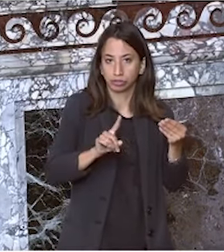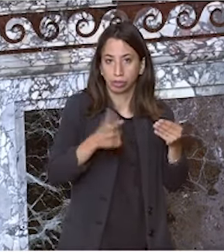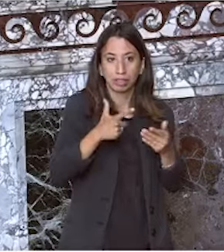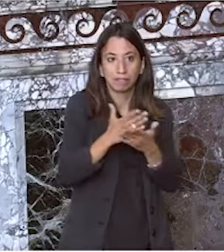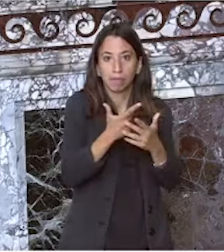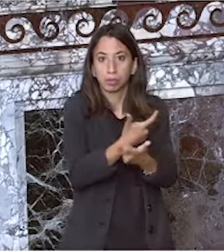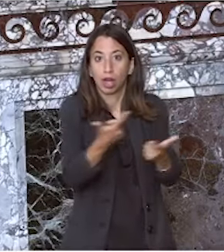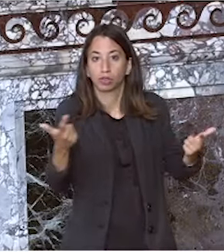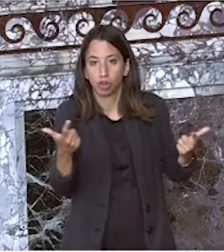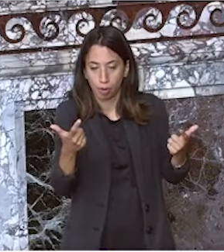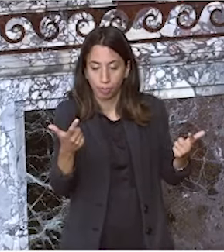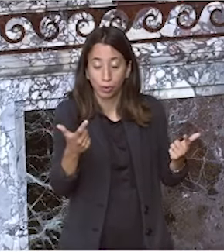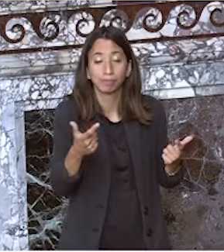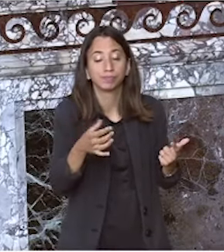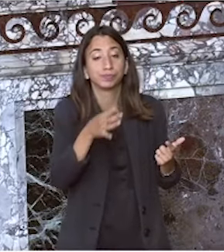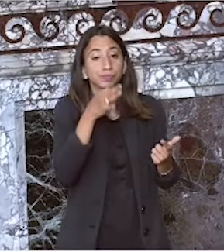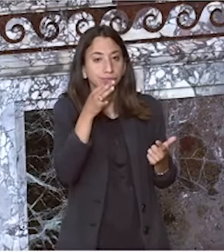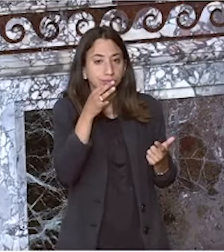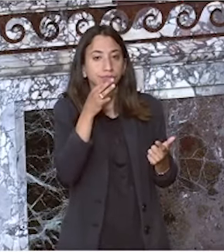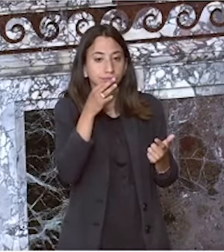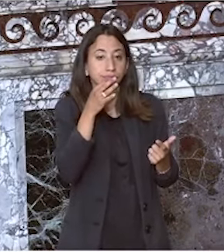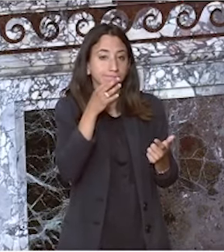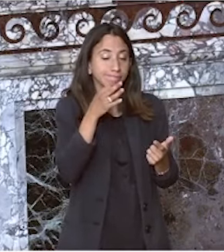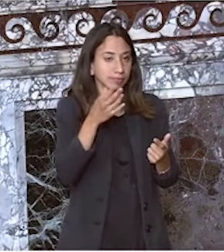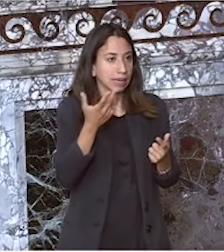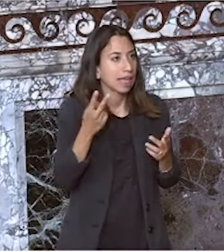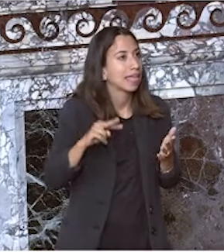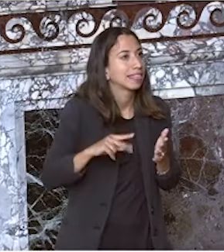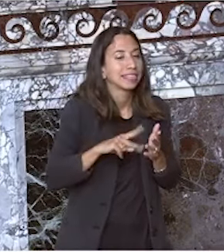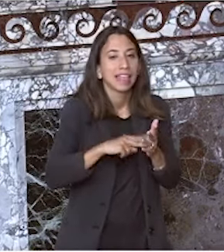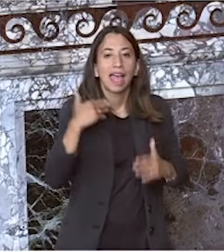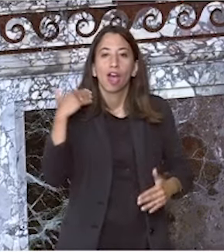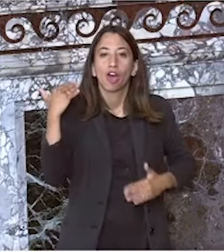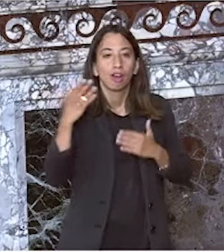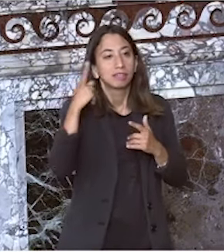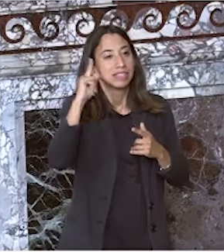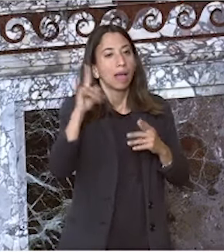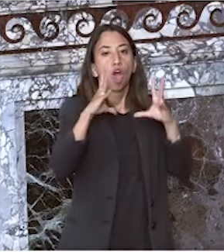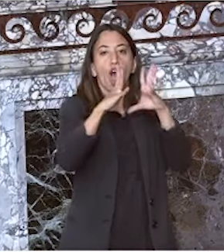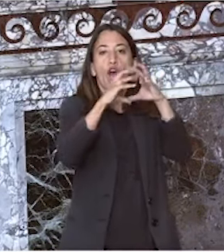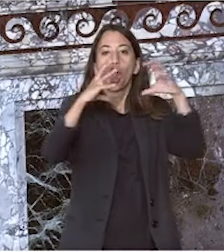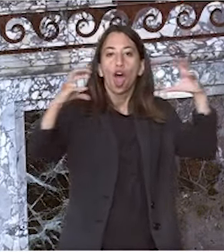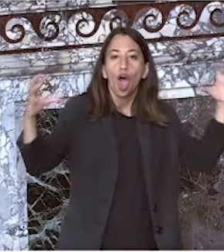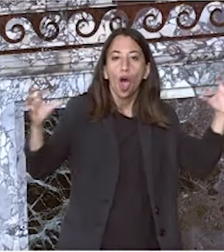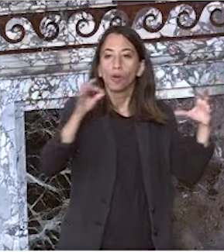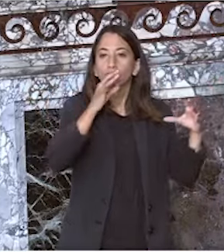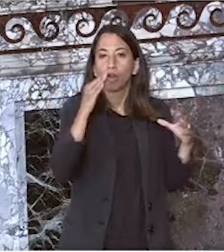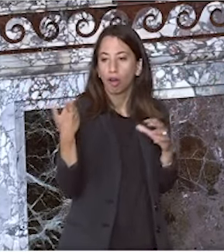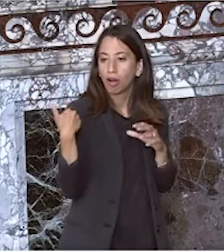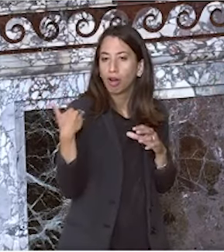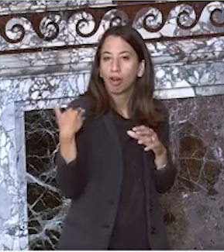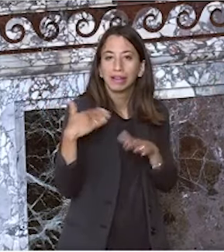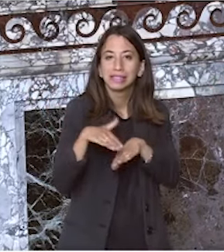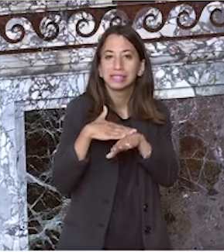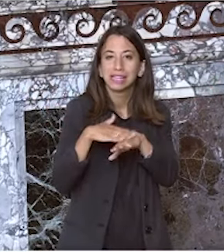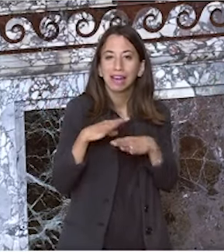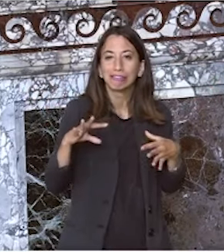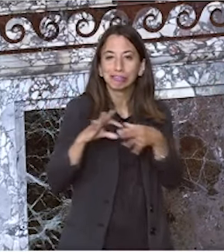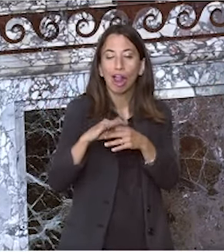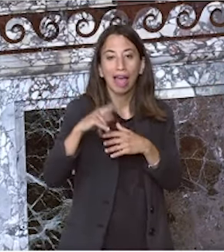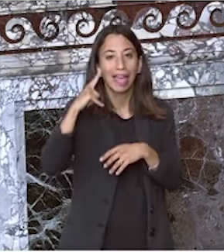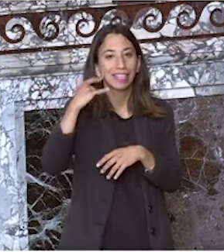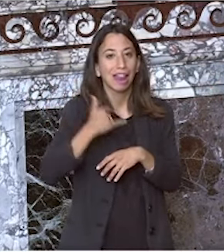contemporaneamente. È questo il caso dei giganti tecnologici, si pensi al cloud o al nascente mercato dei servizi basati